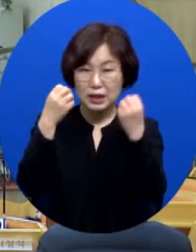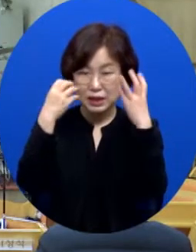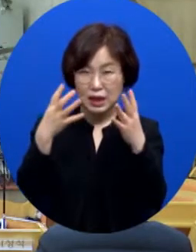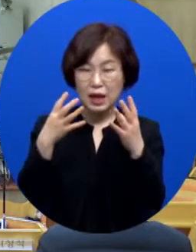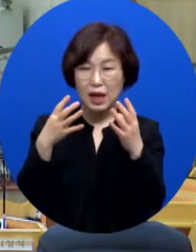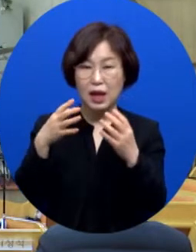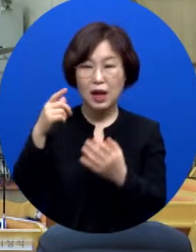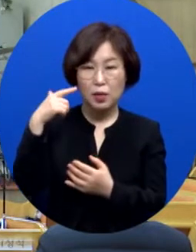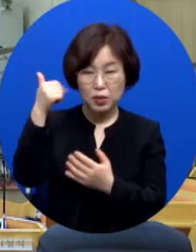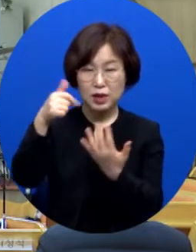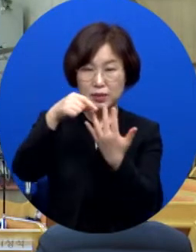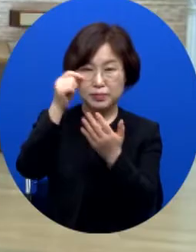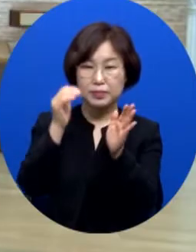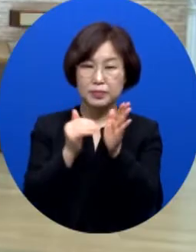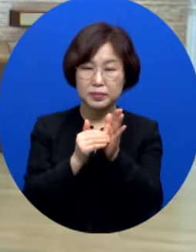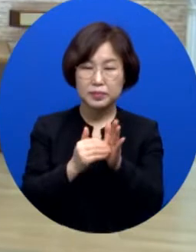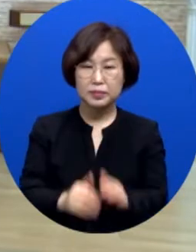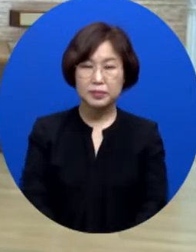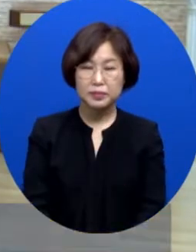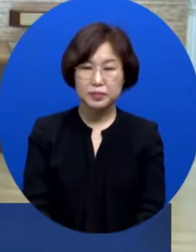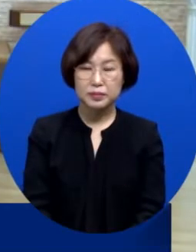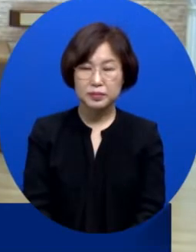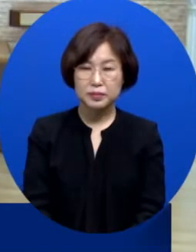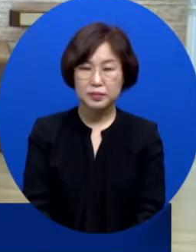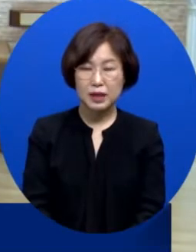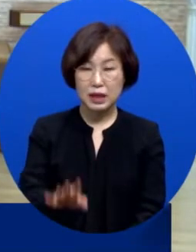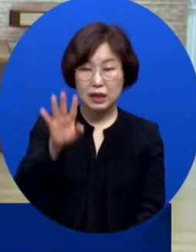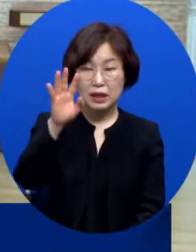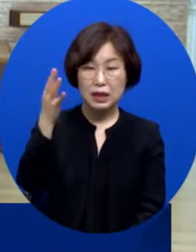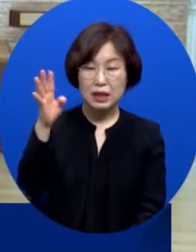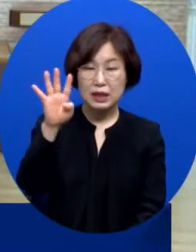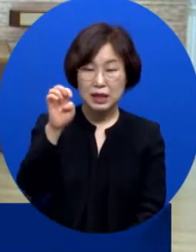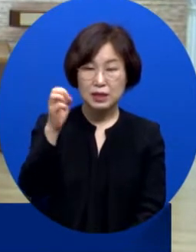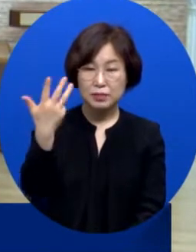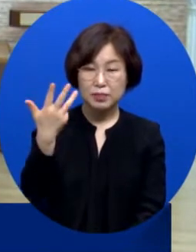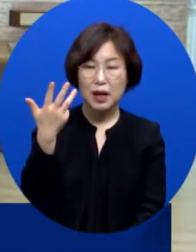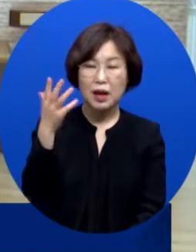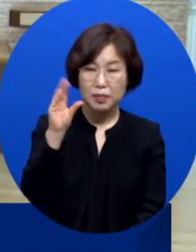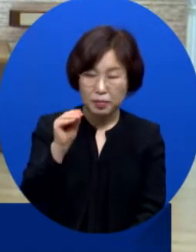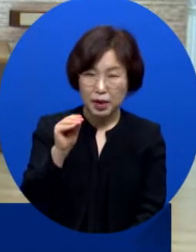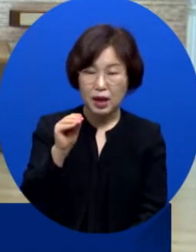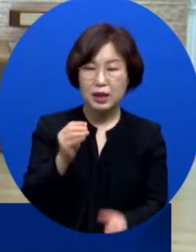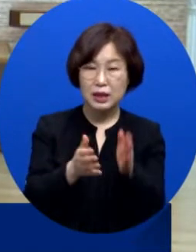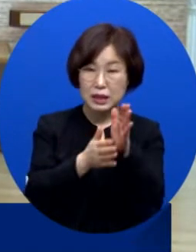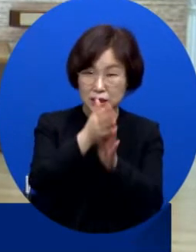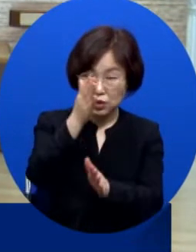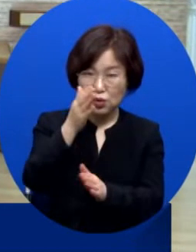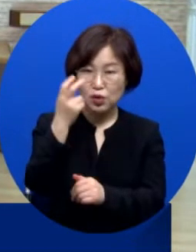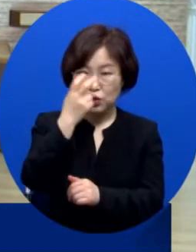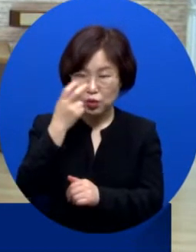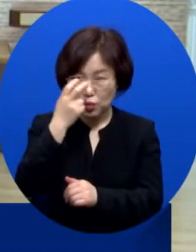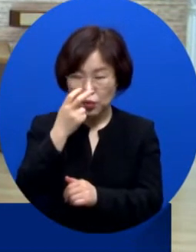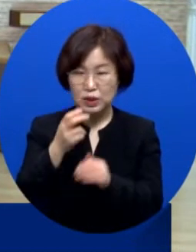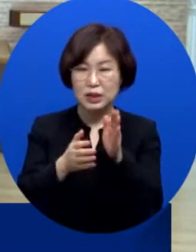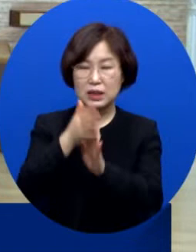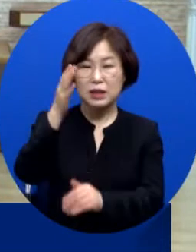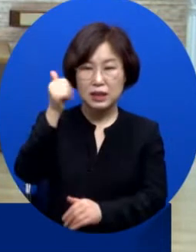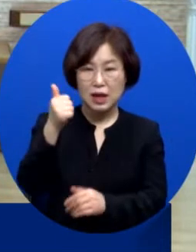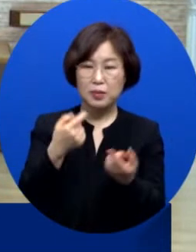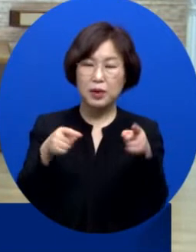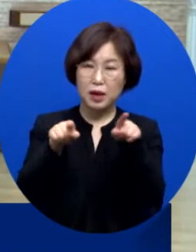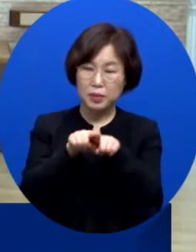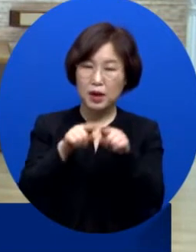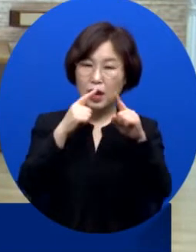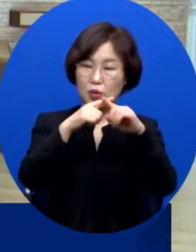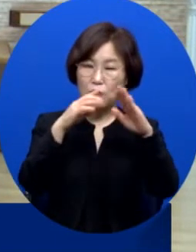회장으로 선출 했습니다 480,000 아주 어 시정을 돌보시는 우리시 장인과 함께 외